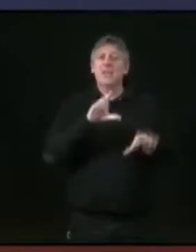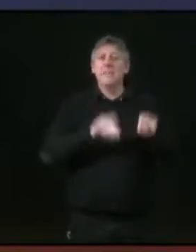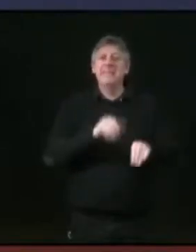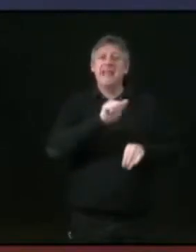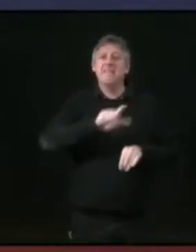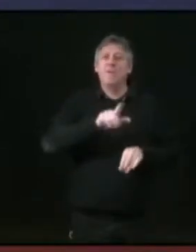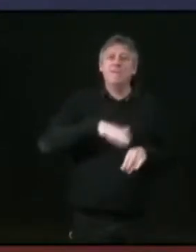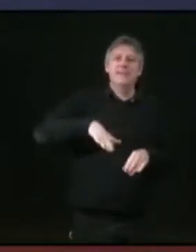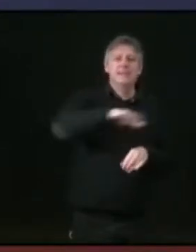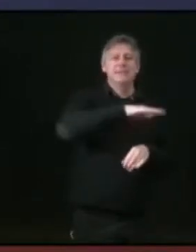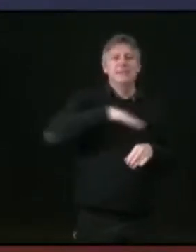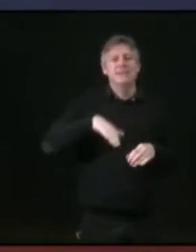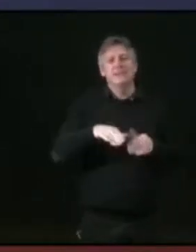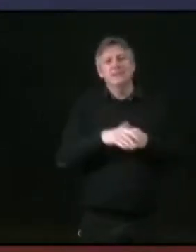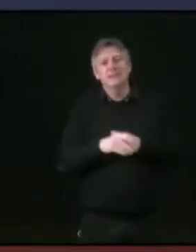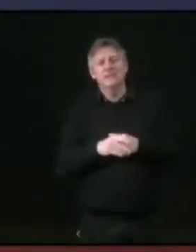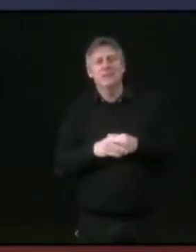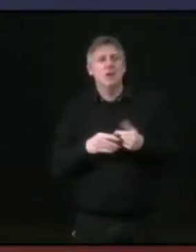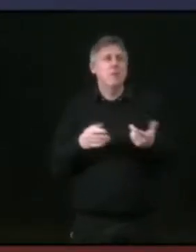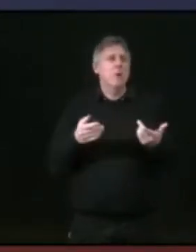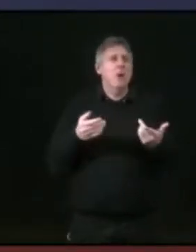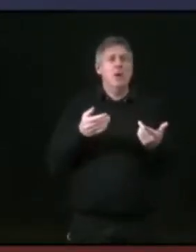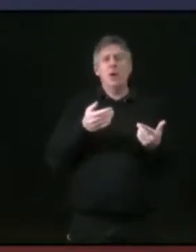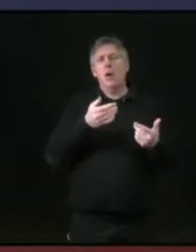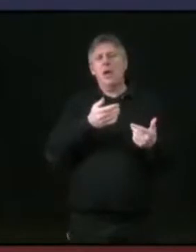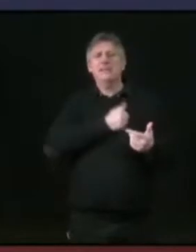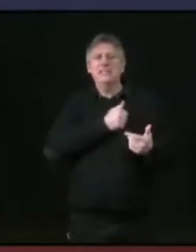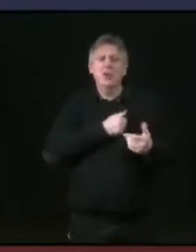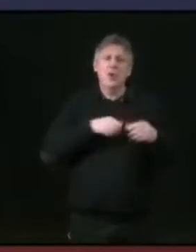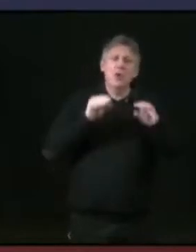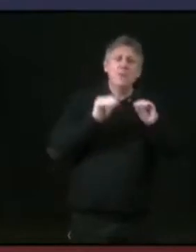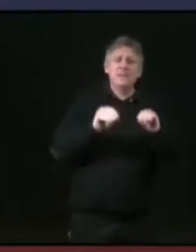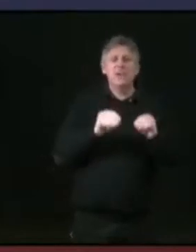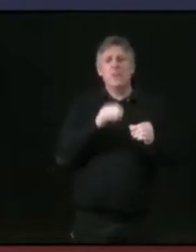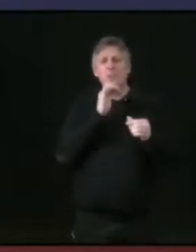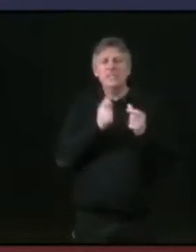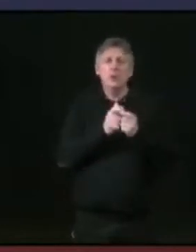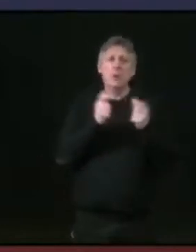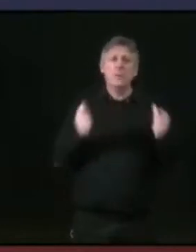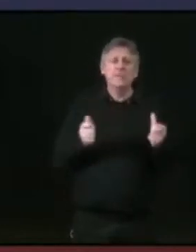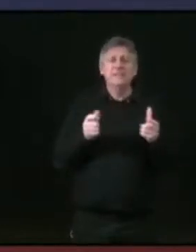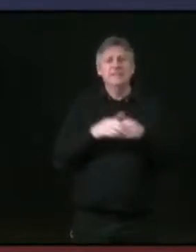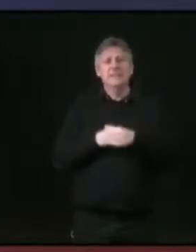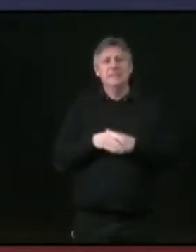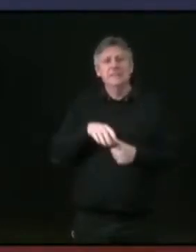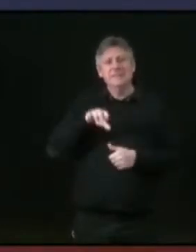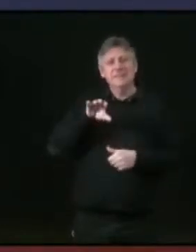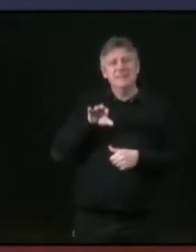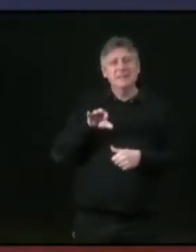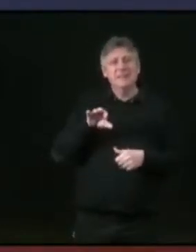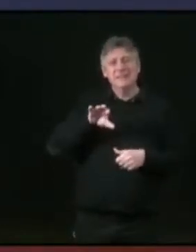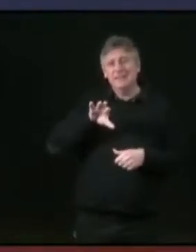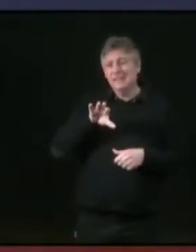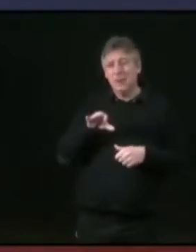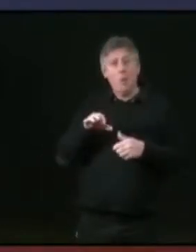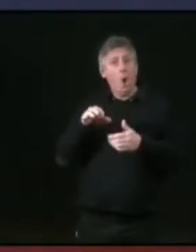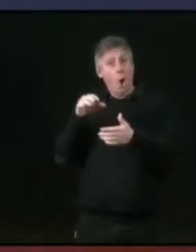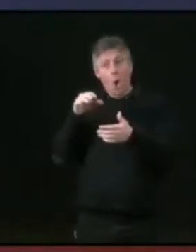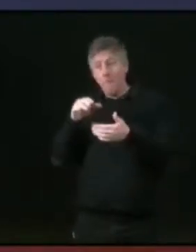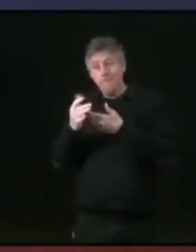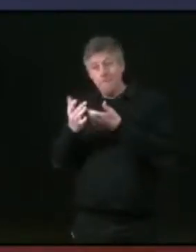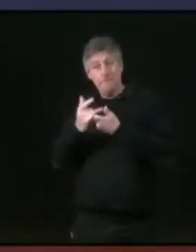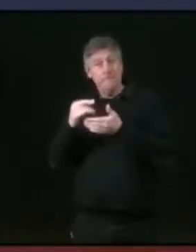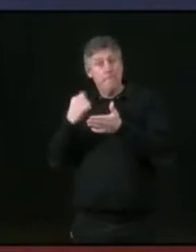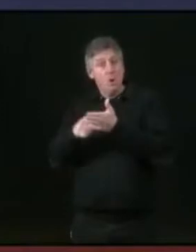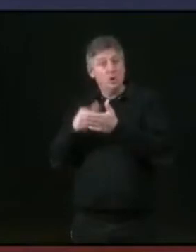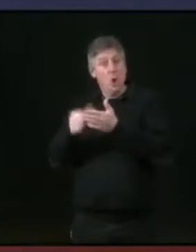aux commerçants, artisans, PME, entreprises, d'oblitérer 50% moins cher tous leurs envois postaux.